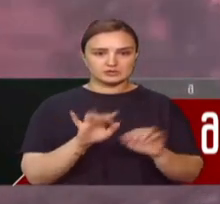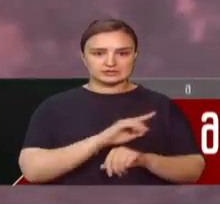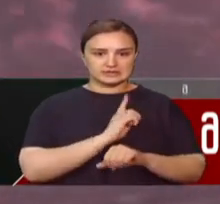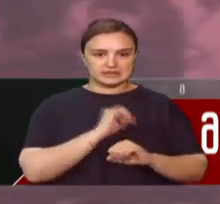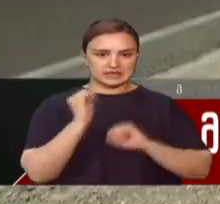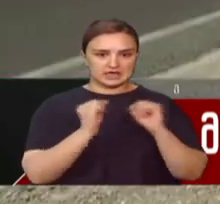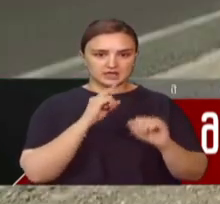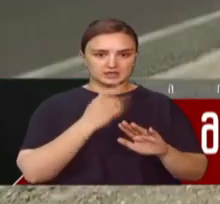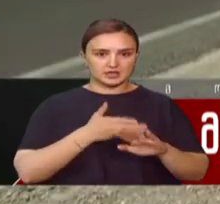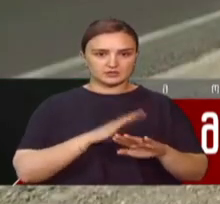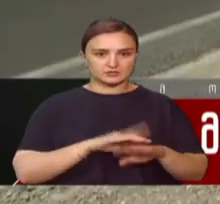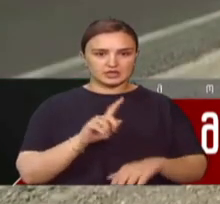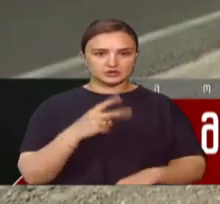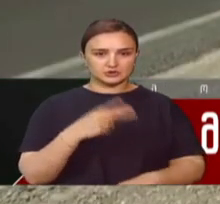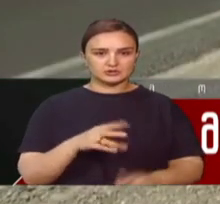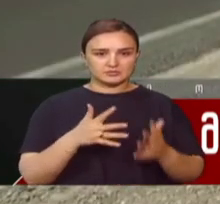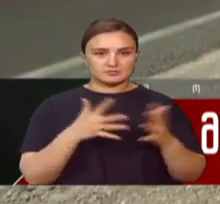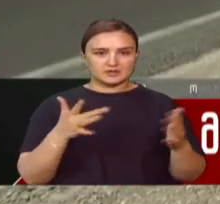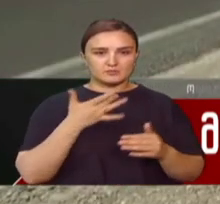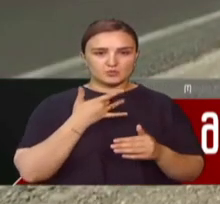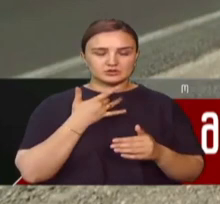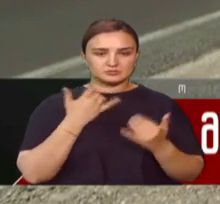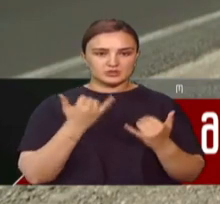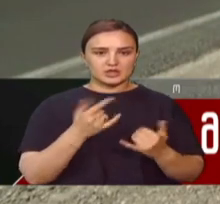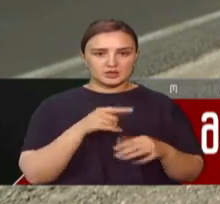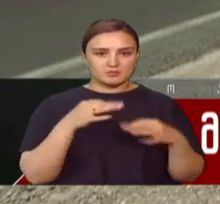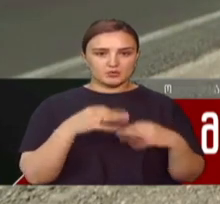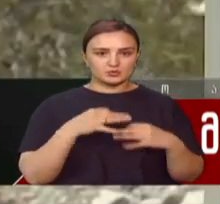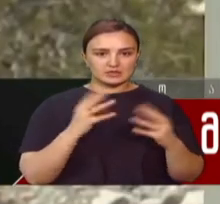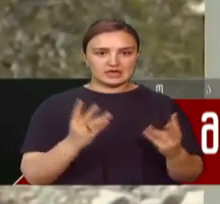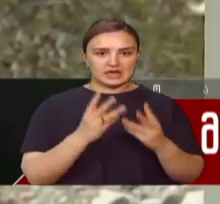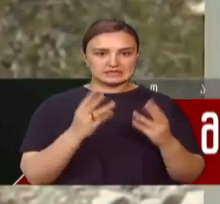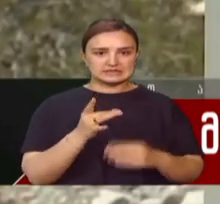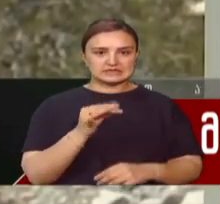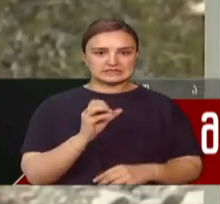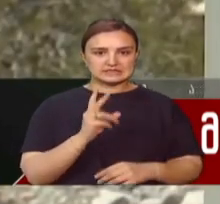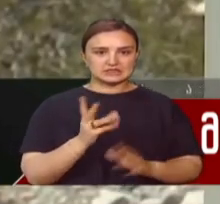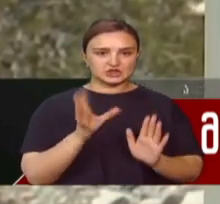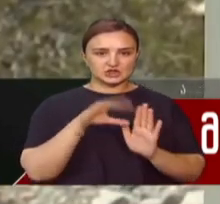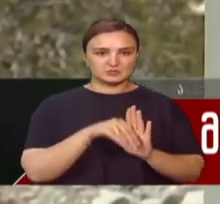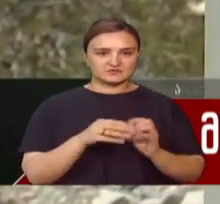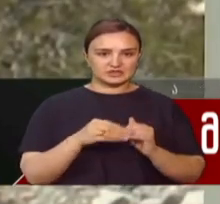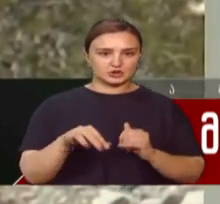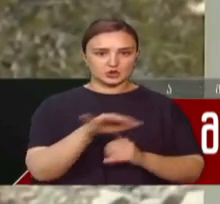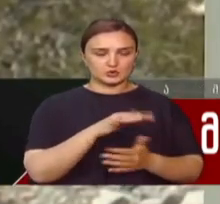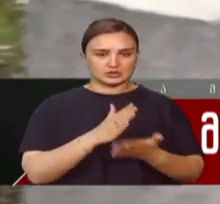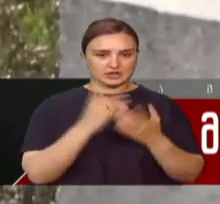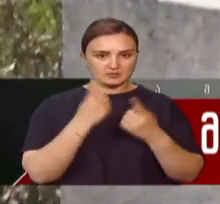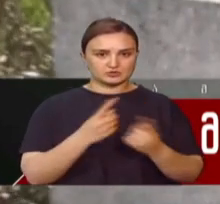ქარი ართულებს. 120-ზე მეტი მუნიციპალიტეტი ახლა პორტუგალიაში ხანძრის რისკის შემცველ ტერიტორიადაა